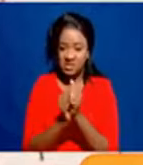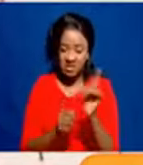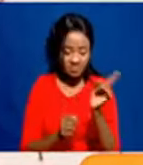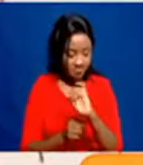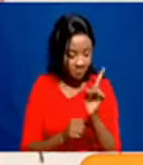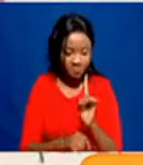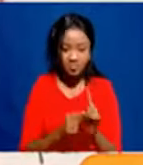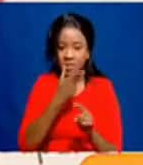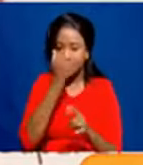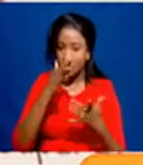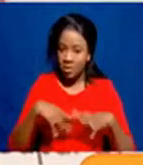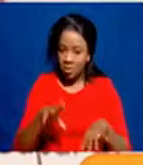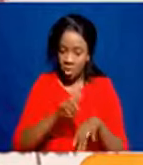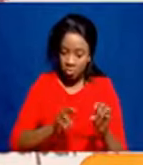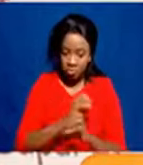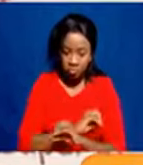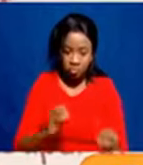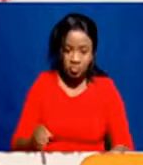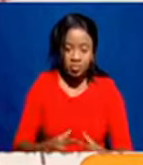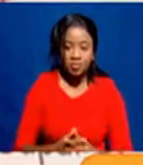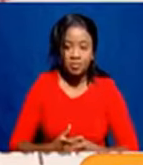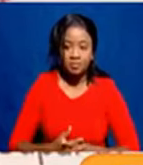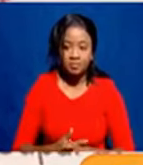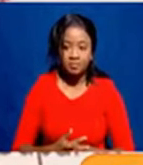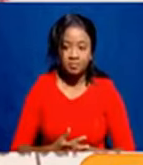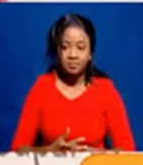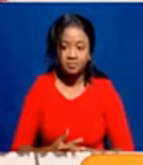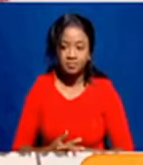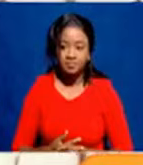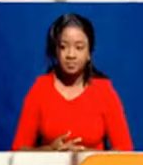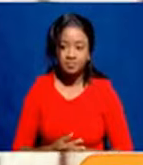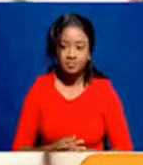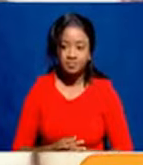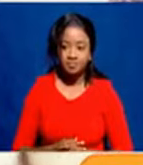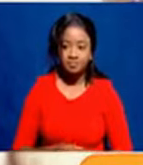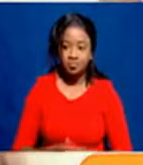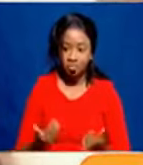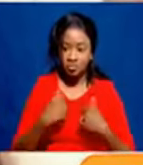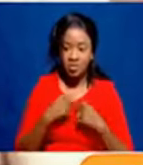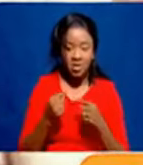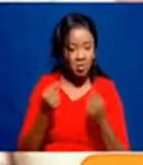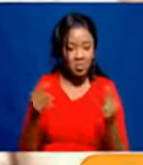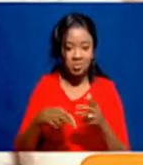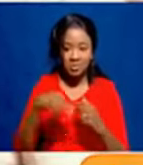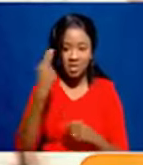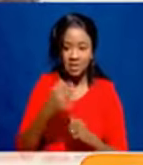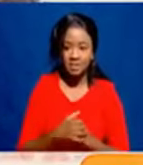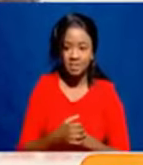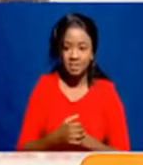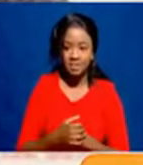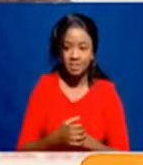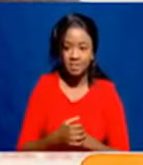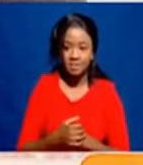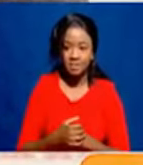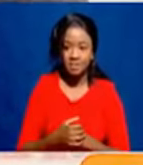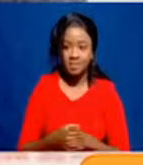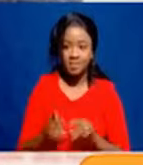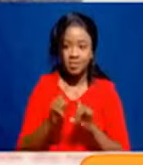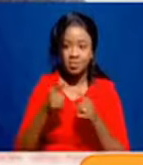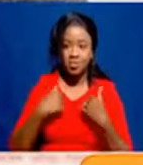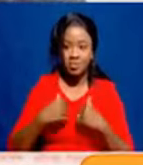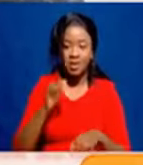niletwa. Kwa mama alikuwa anakoroga pesa kidogo ya kaunti. Na mimi nimekata. So SuperPay inuna ulise tuwe peke